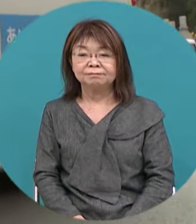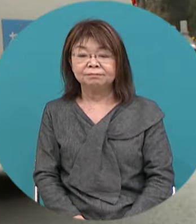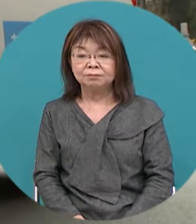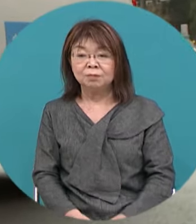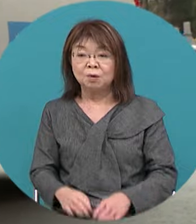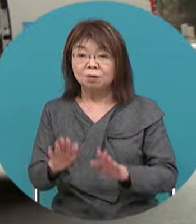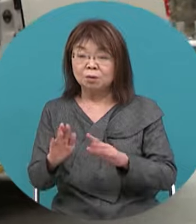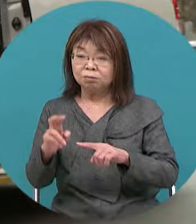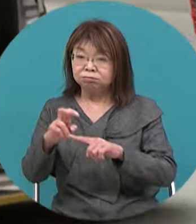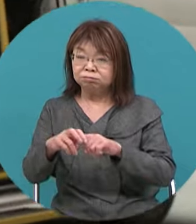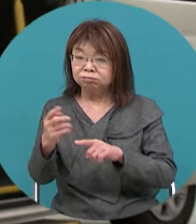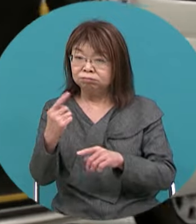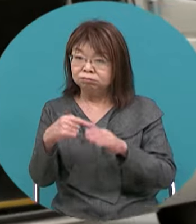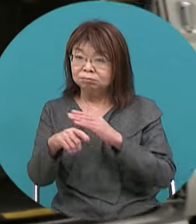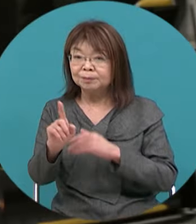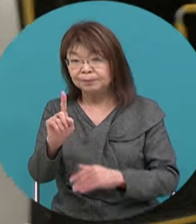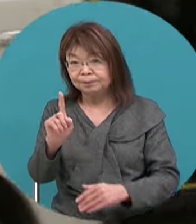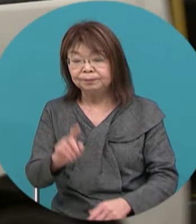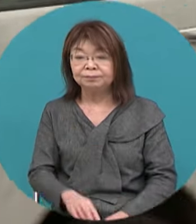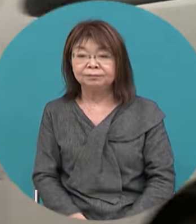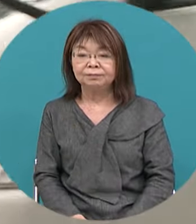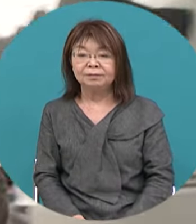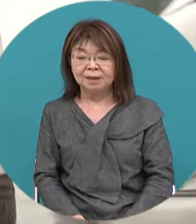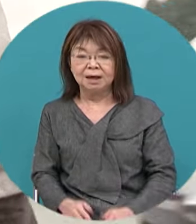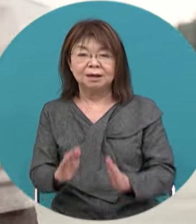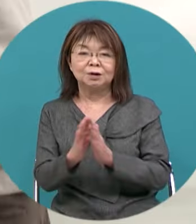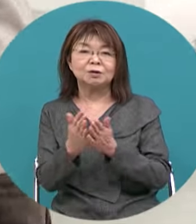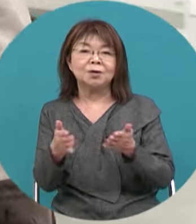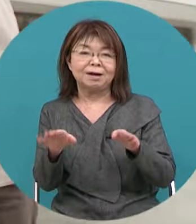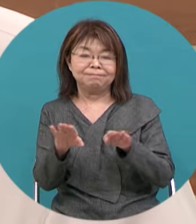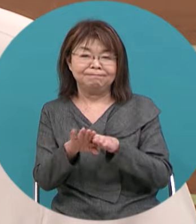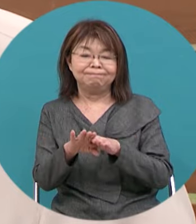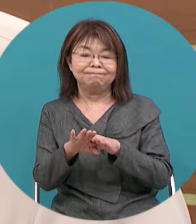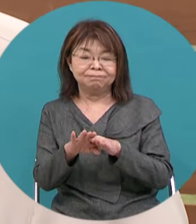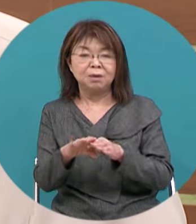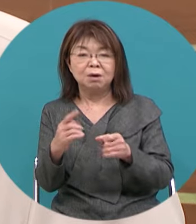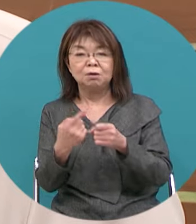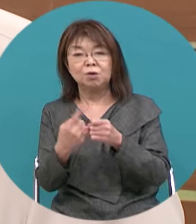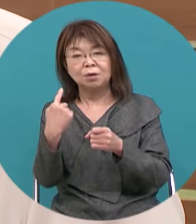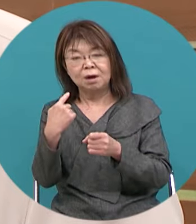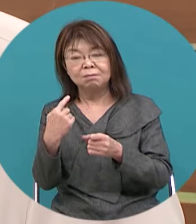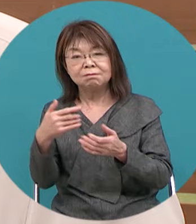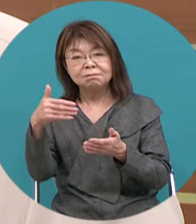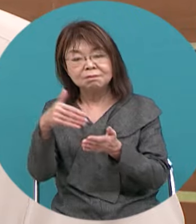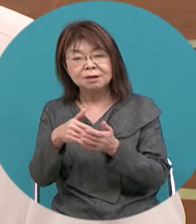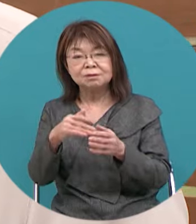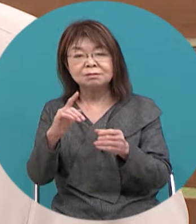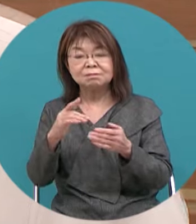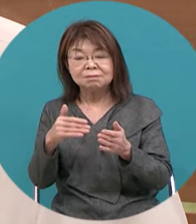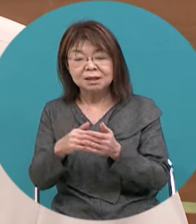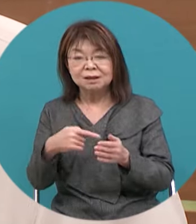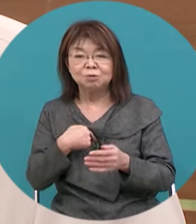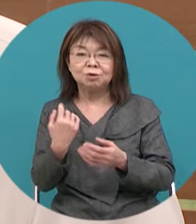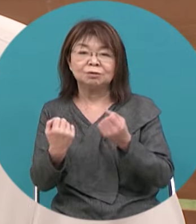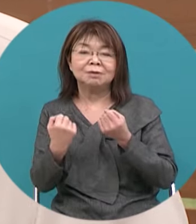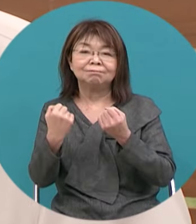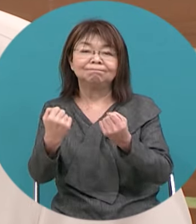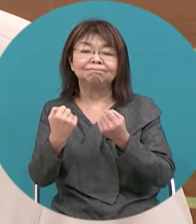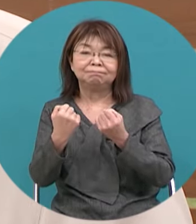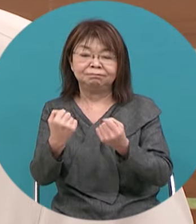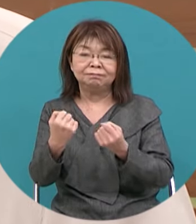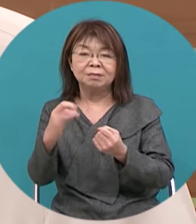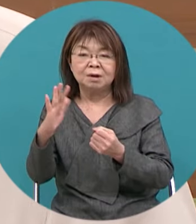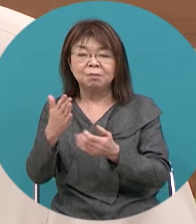今日はどういった目的で乗られたんですか？ 図書館。去年の暮れまでマイカー族やったん、乗るのやめた